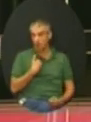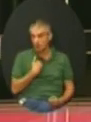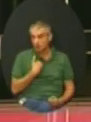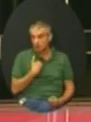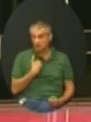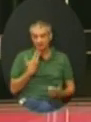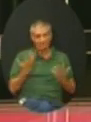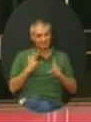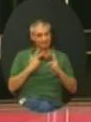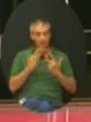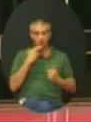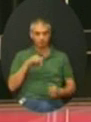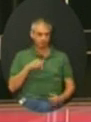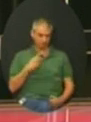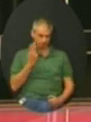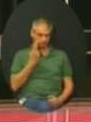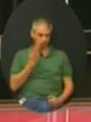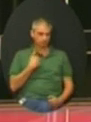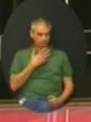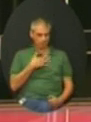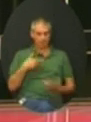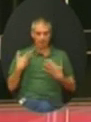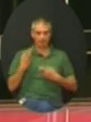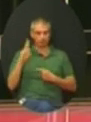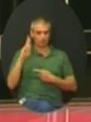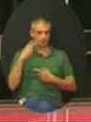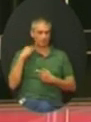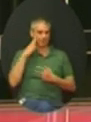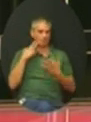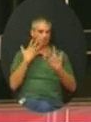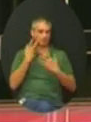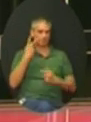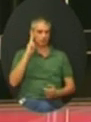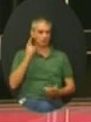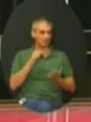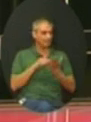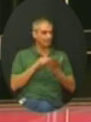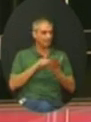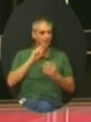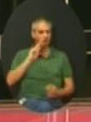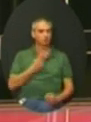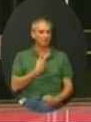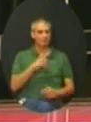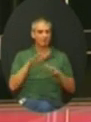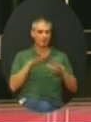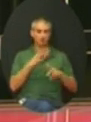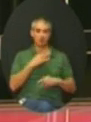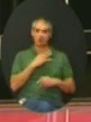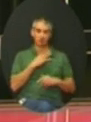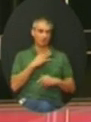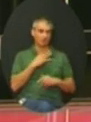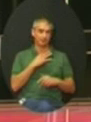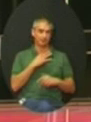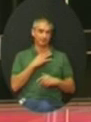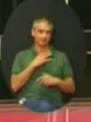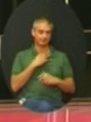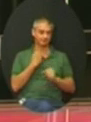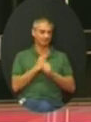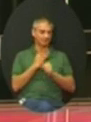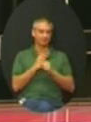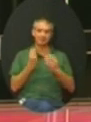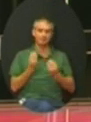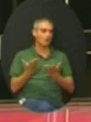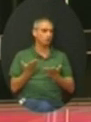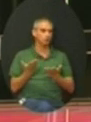אותי כציבור בישראל, בוודאי, אני אצא חלש יותר ונבוך יותר. משום ששוב פעם הממשלה שלי עשתה